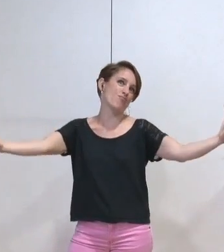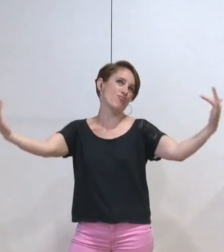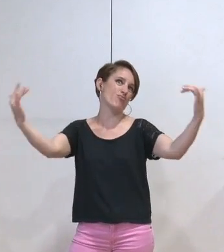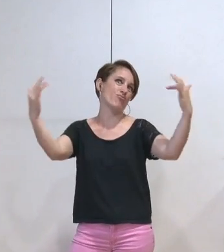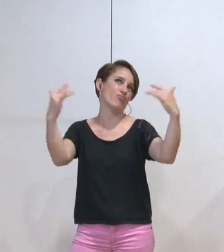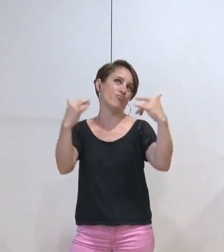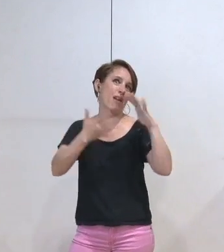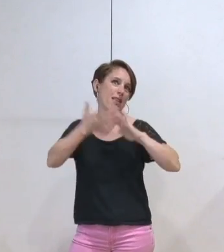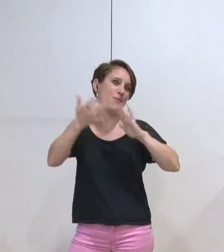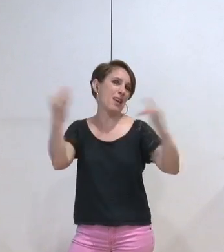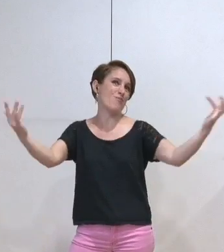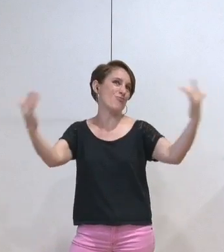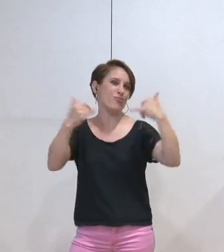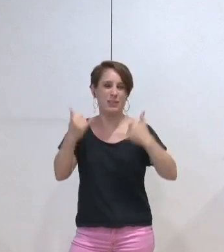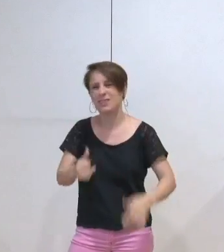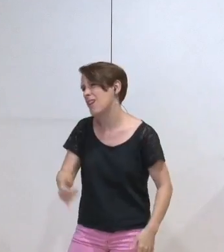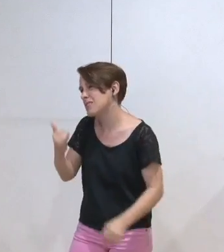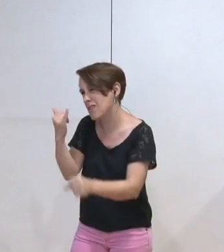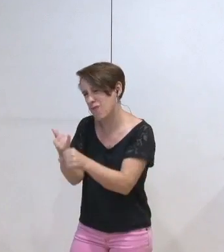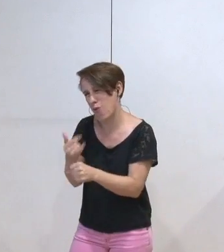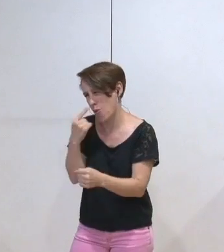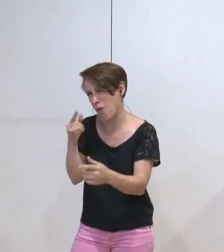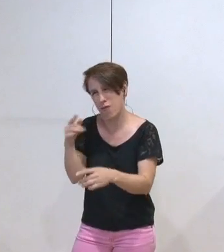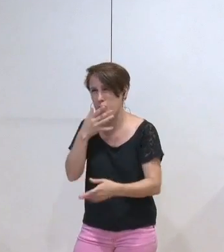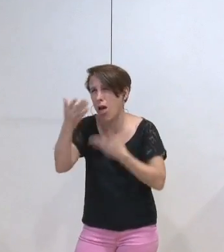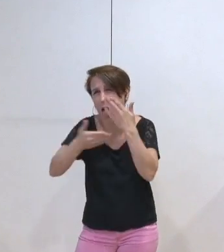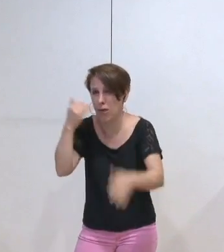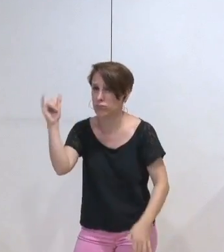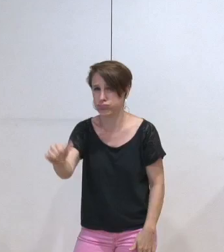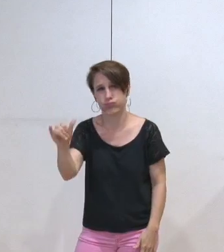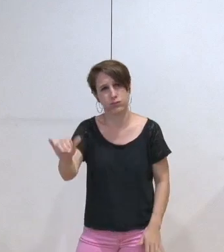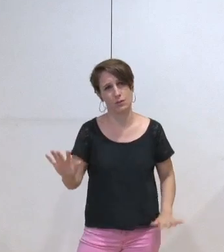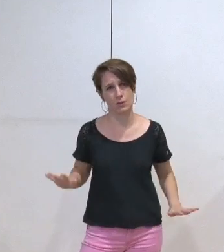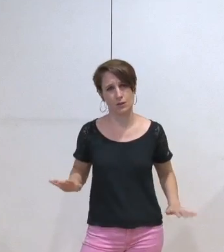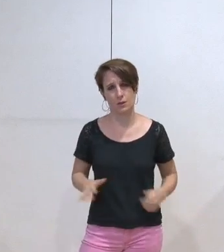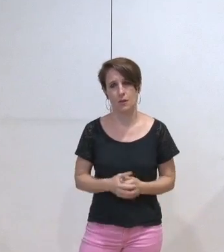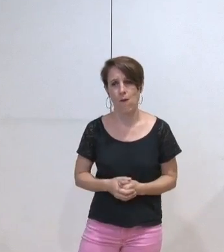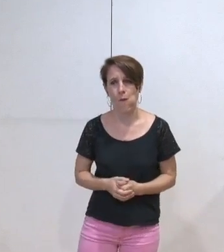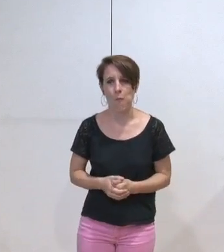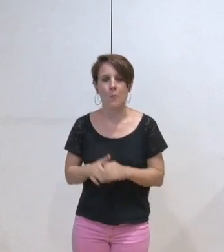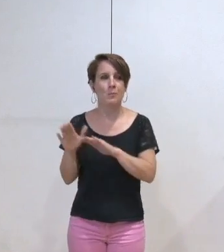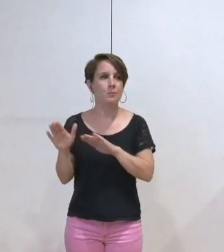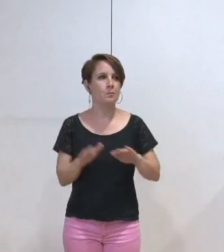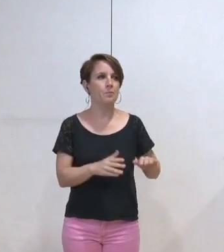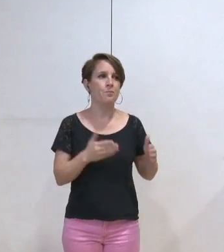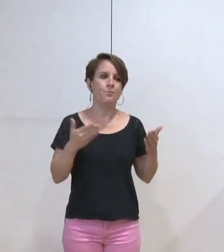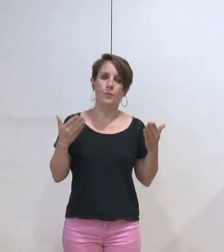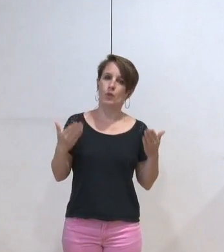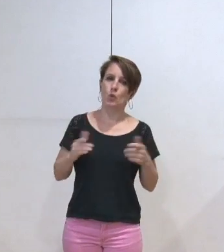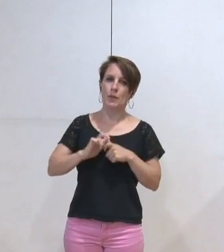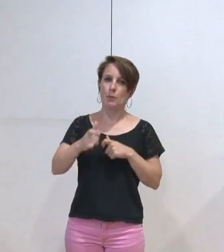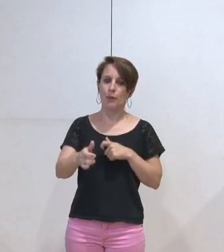tout cela est absolument indigne encore une fois comme comparaison alors venons-en maintenant à notre ordre du jour et au sujet de